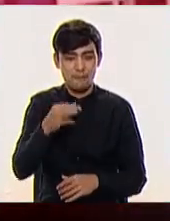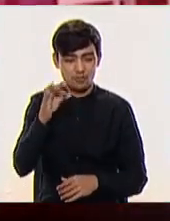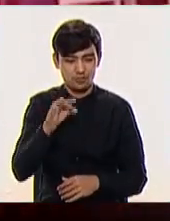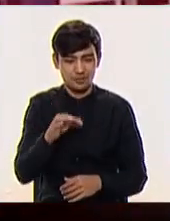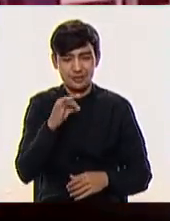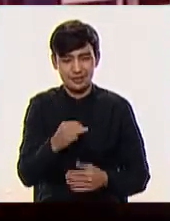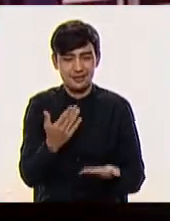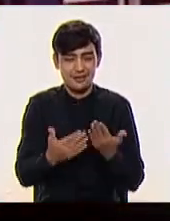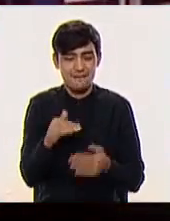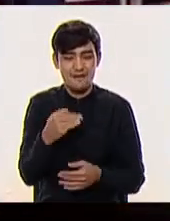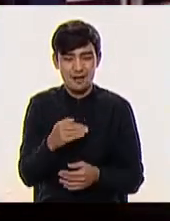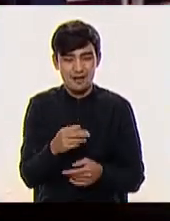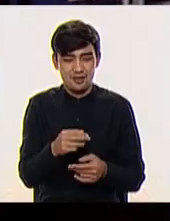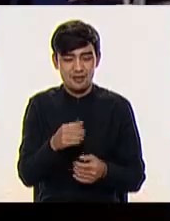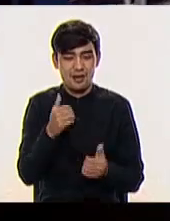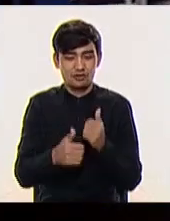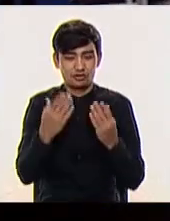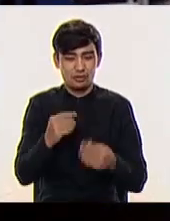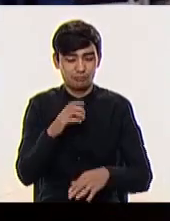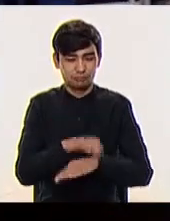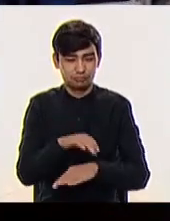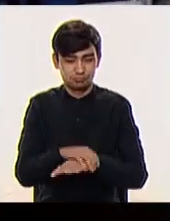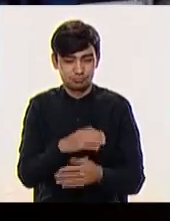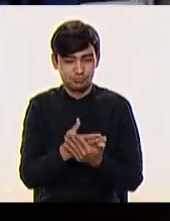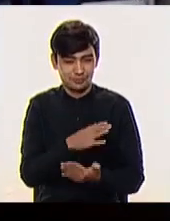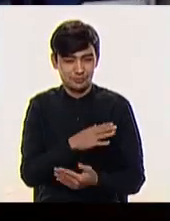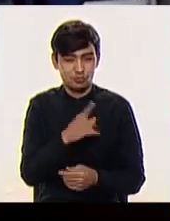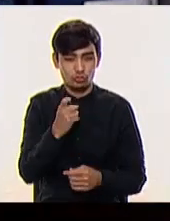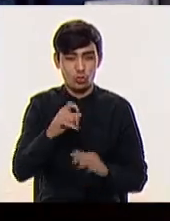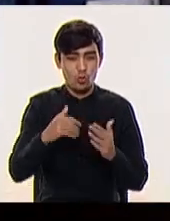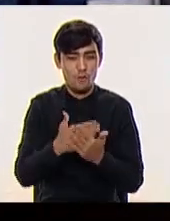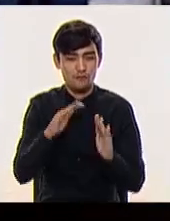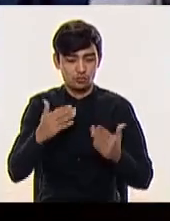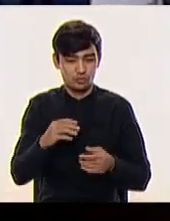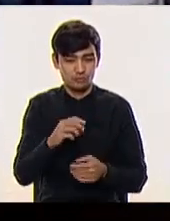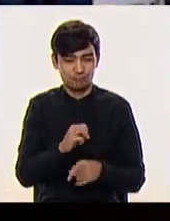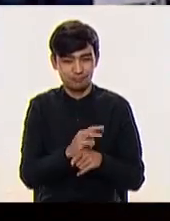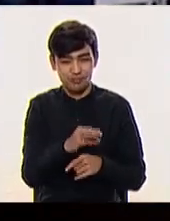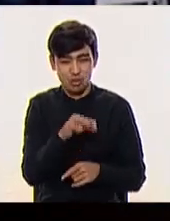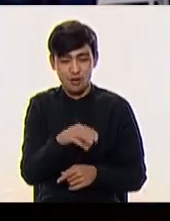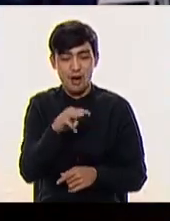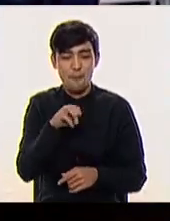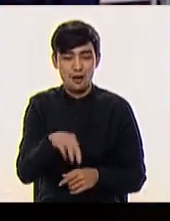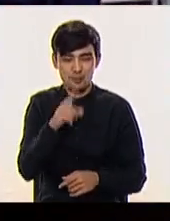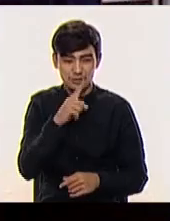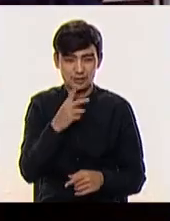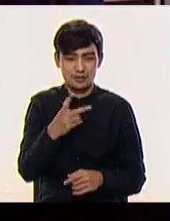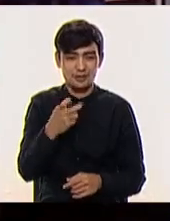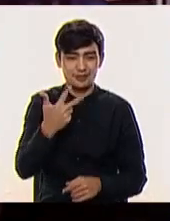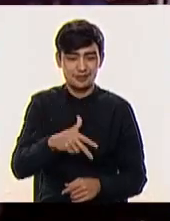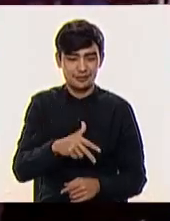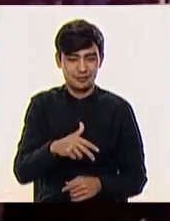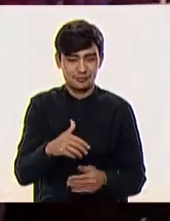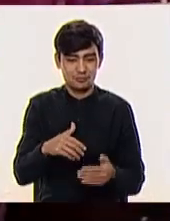25%. Если в феврале ежесуточно регистрировали в среднем 100 новых случаев COVID, то в марте уже